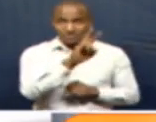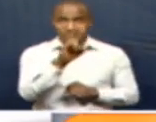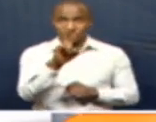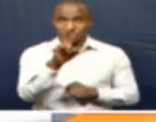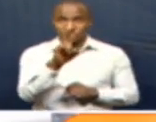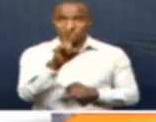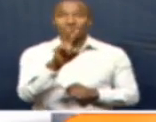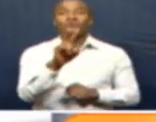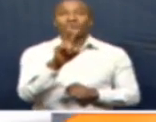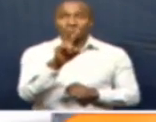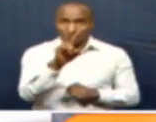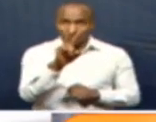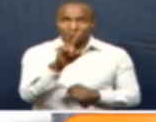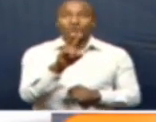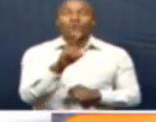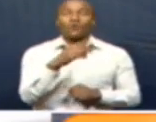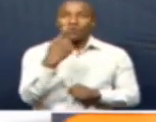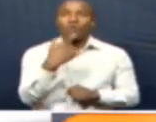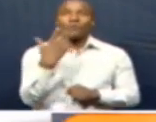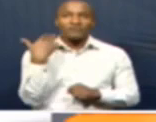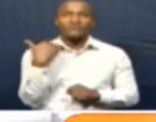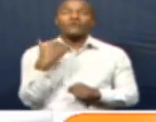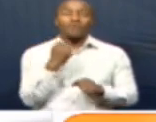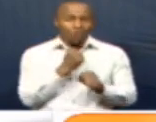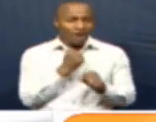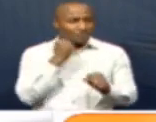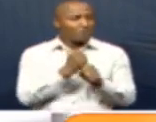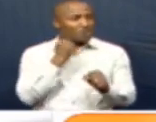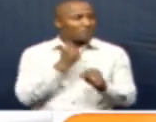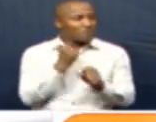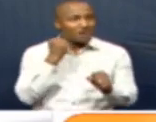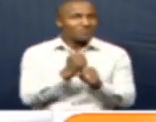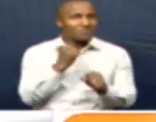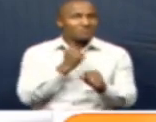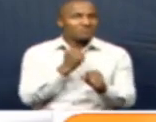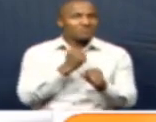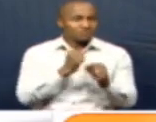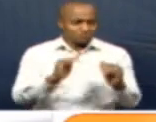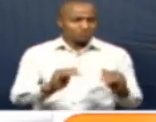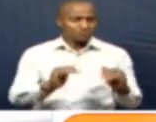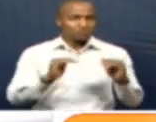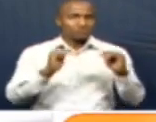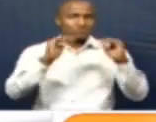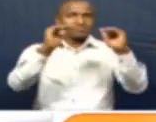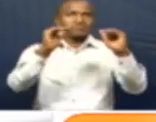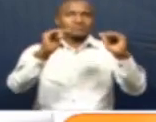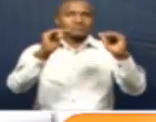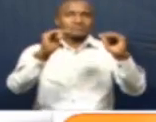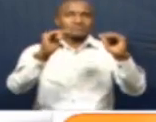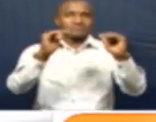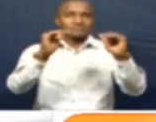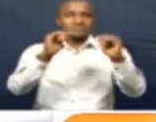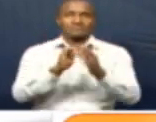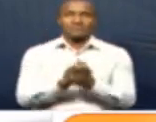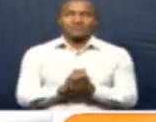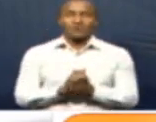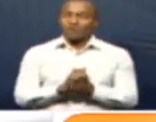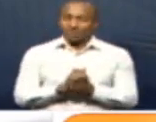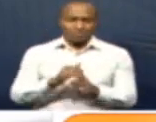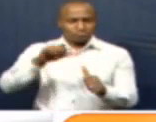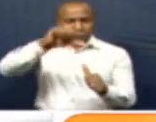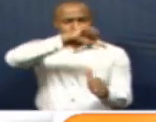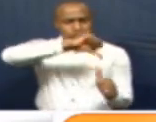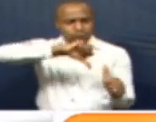yule ambaye alitembea bila kiatu na ametia bidii na afike mahali amefika. Mungu ashamwakia mafuta wewe, na